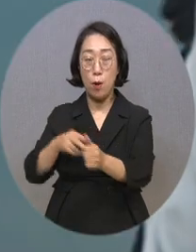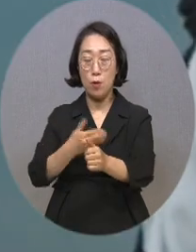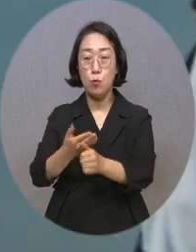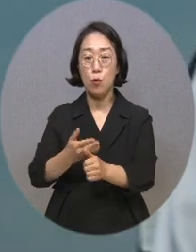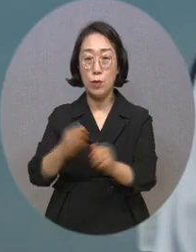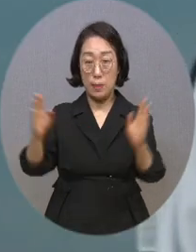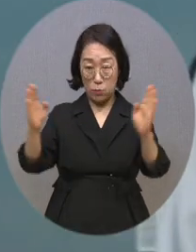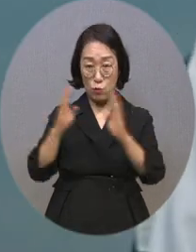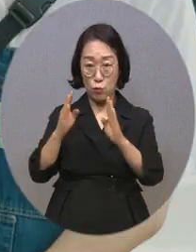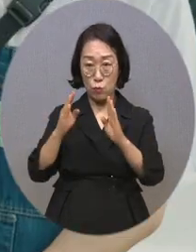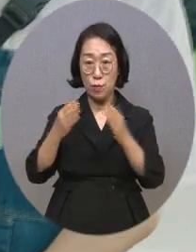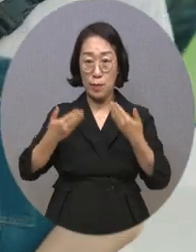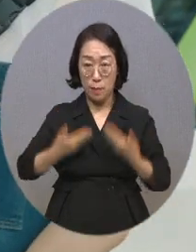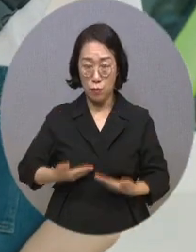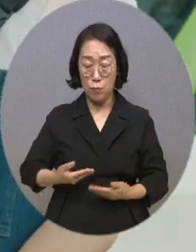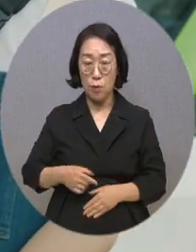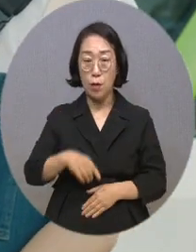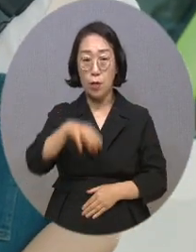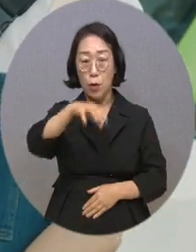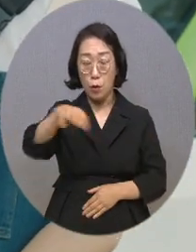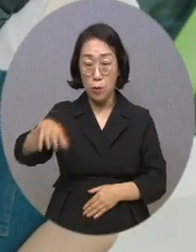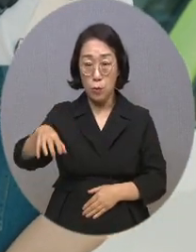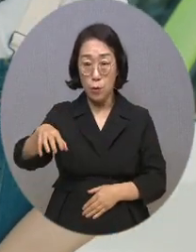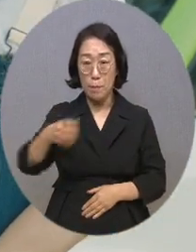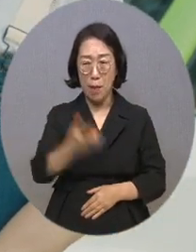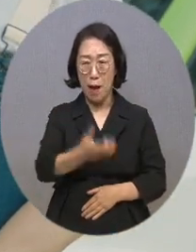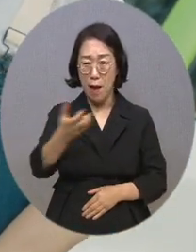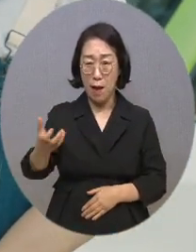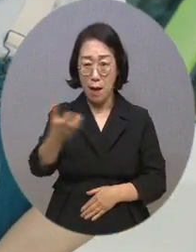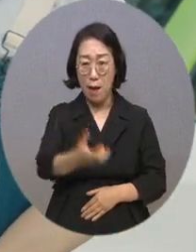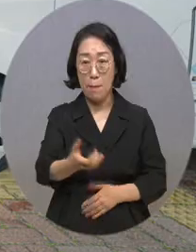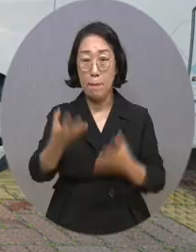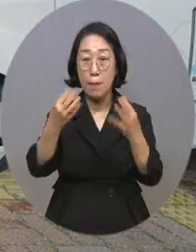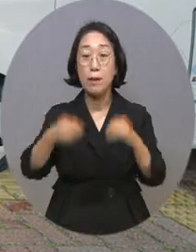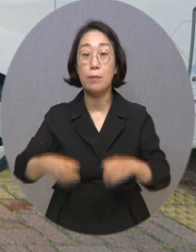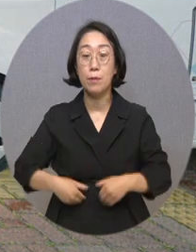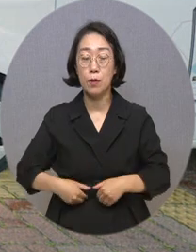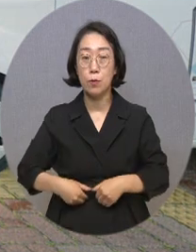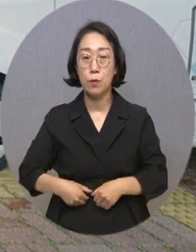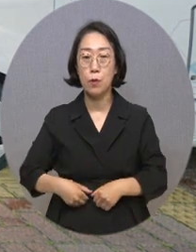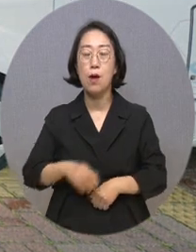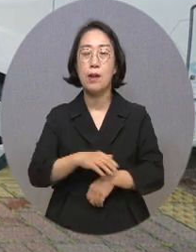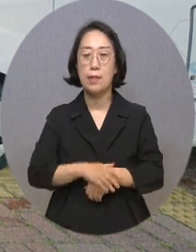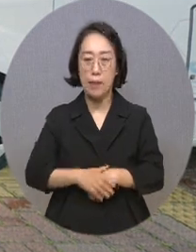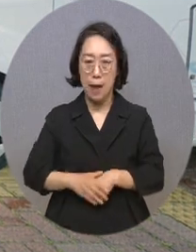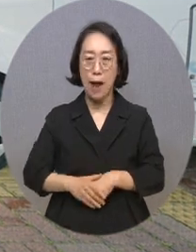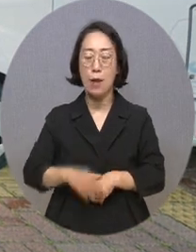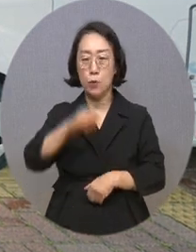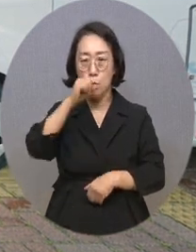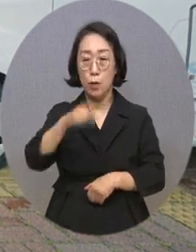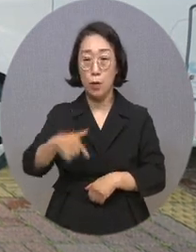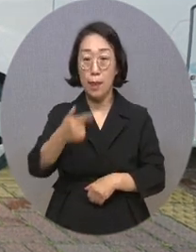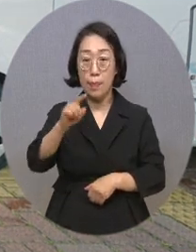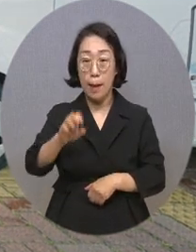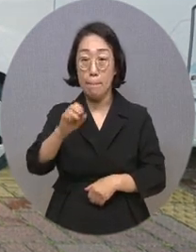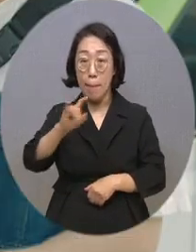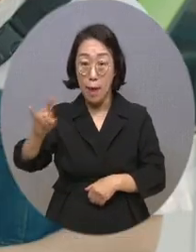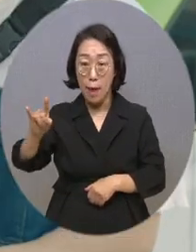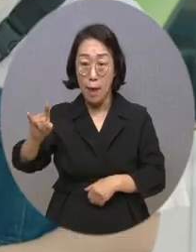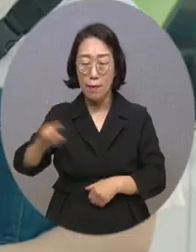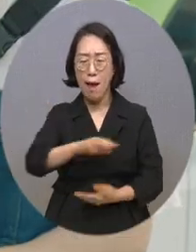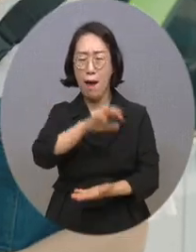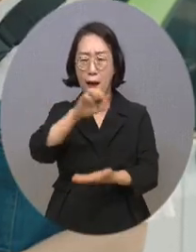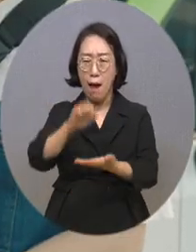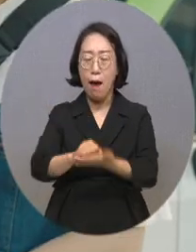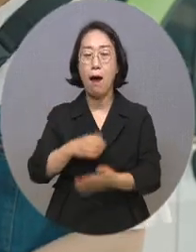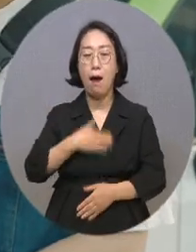집중 특이야. 여기저기 팔도를 그냥 다 다녀야겠네요. 아 맞습니다. 야, 잘 초대했네. 남해만큼 저를 잘 아는 사람이 없어요. 따로